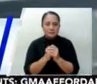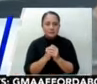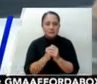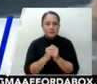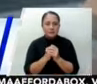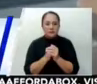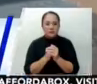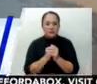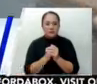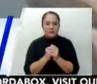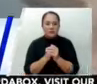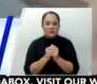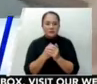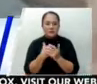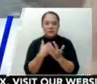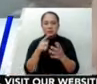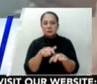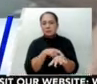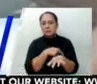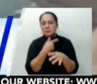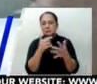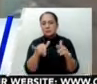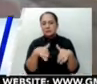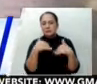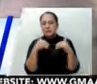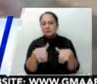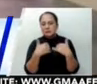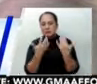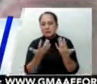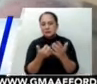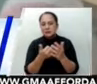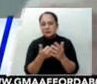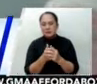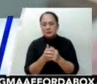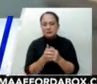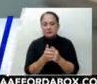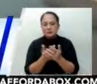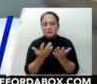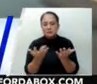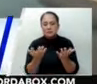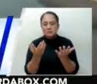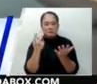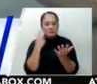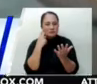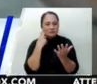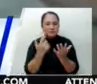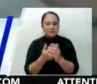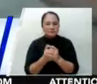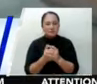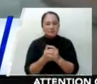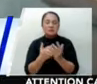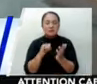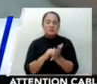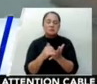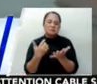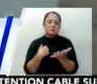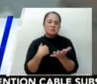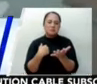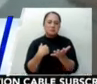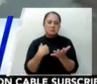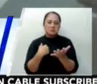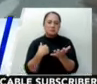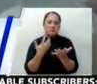Bali na kaganyan siya, tapos yung iba, may payong para matakpan yung buto. Ganun, ganun sila mag-ano, mag-CR.